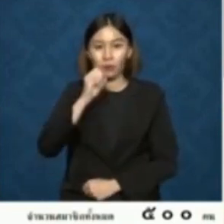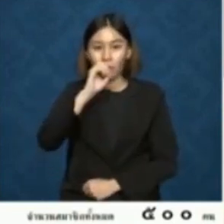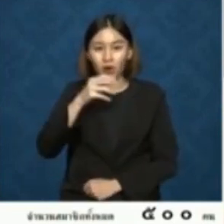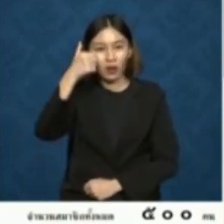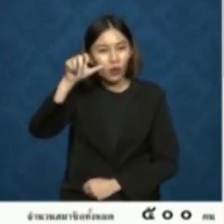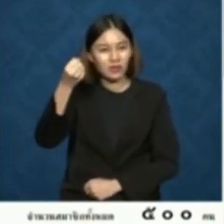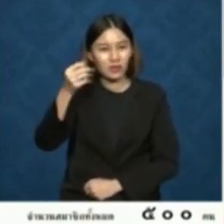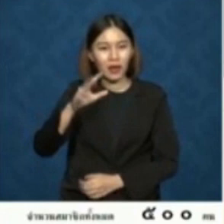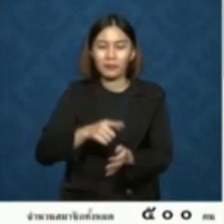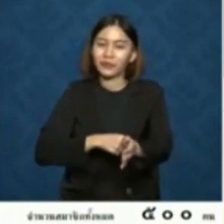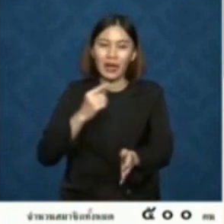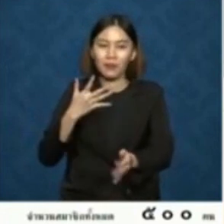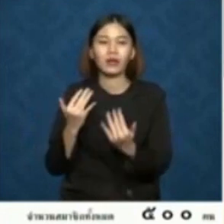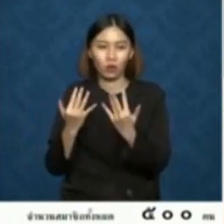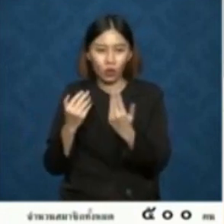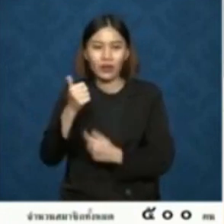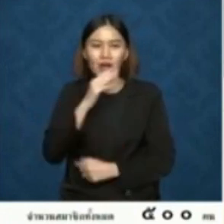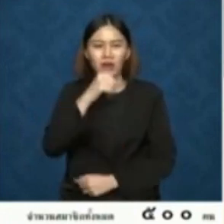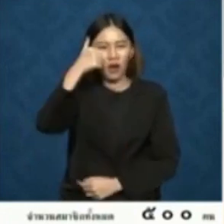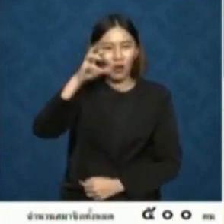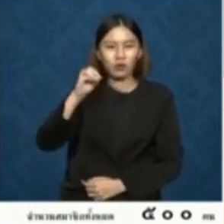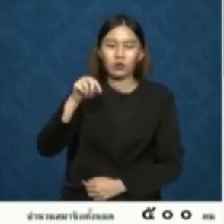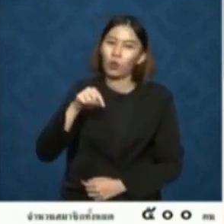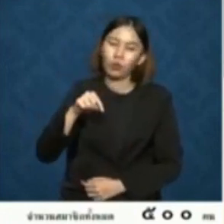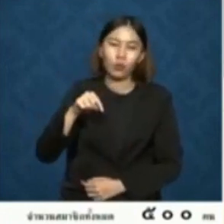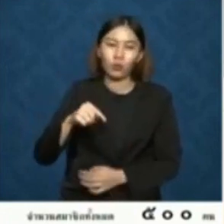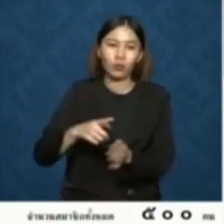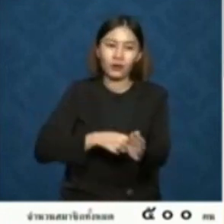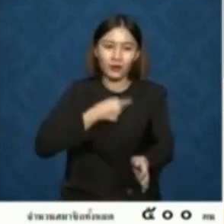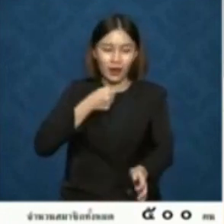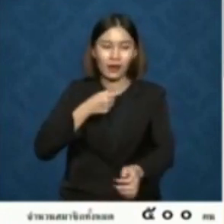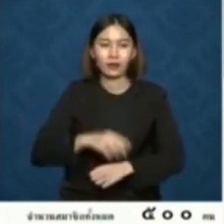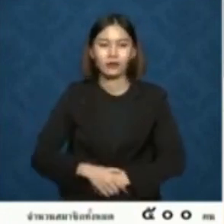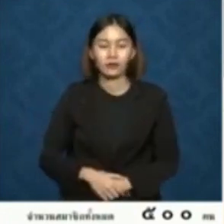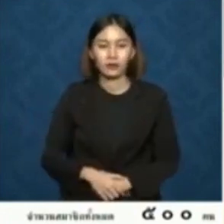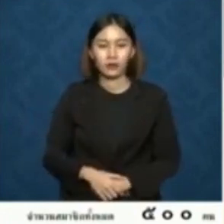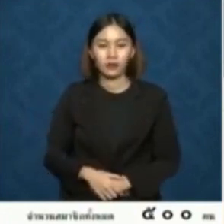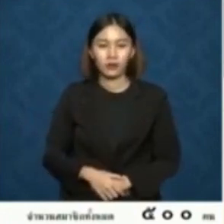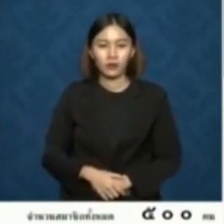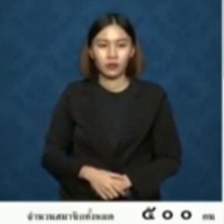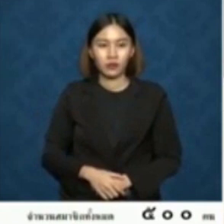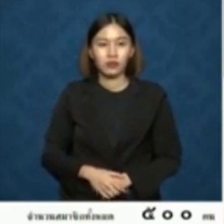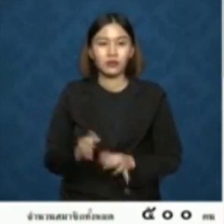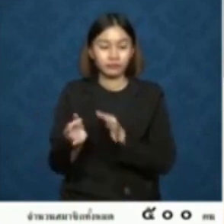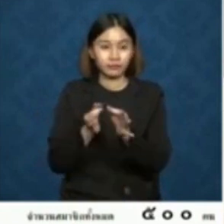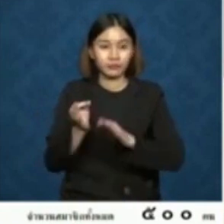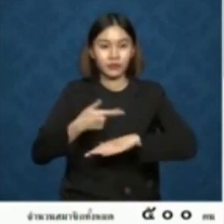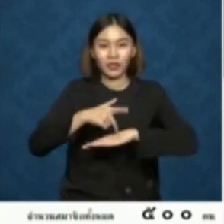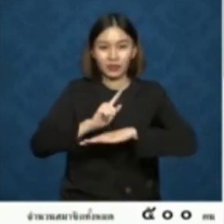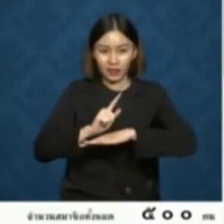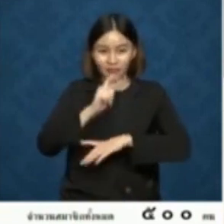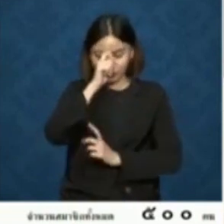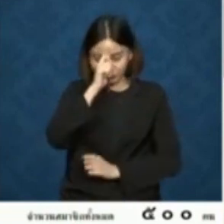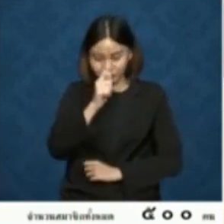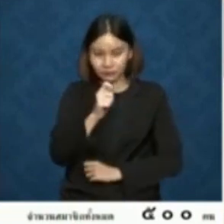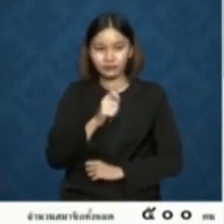15วันมันก็ยังไม่นานเกินรอนะครับถ้า60วันมันก็นานเกินไปนะครับ ก็เรียนท่านประธานที่เค